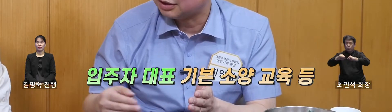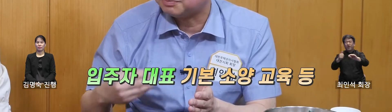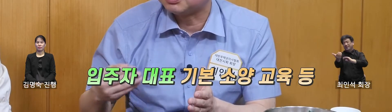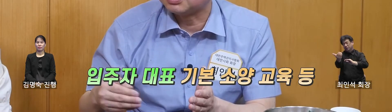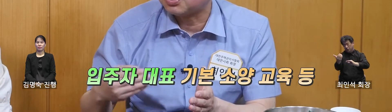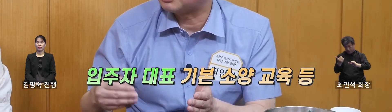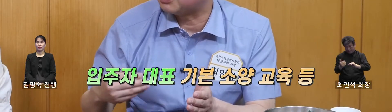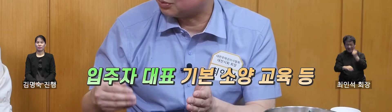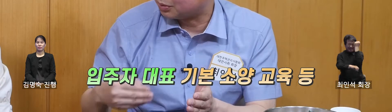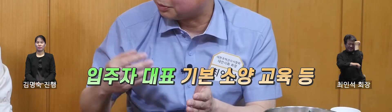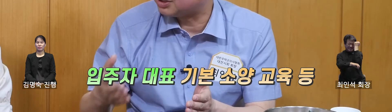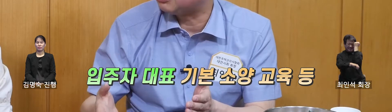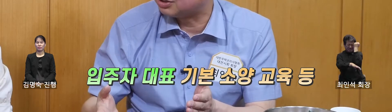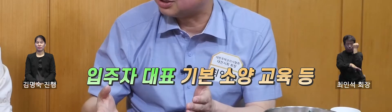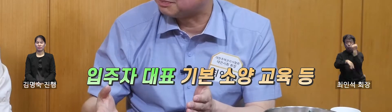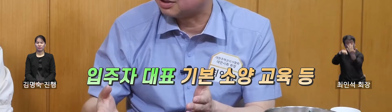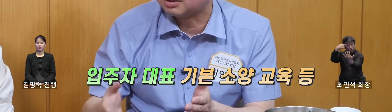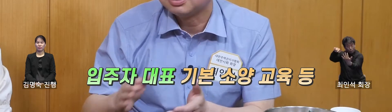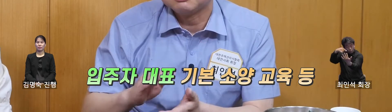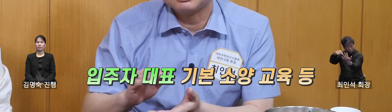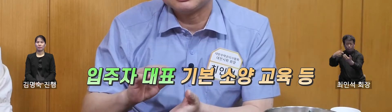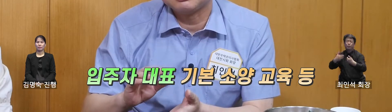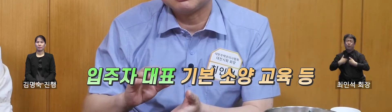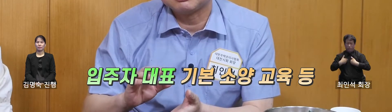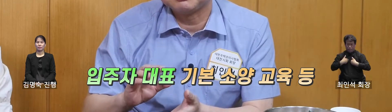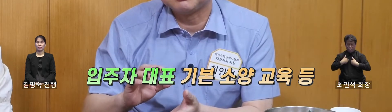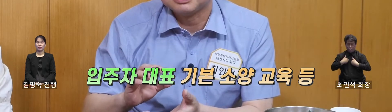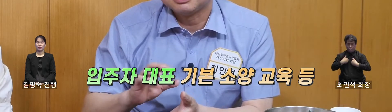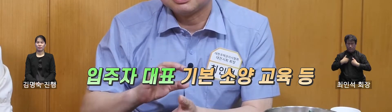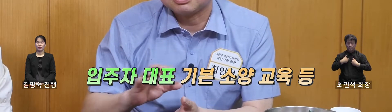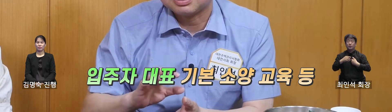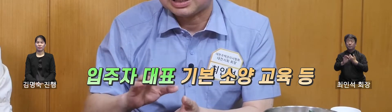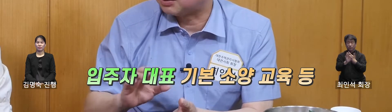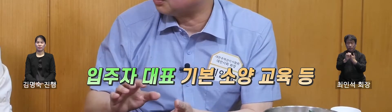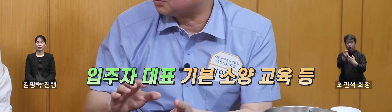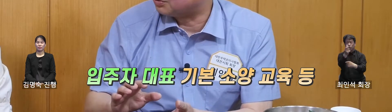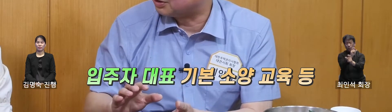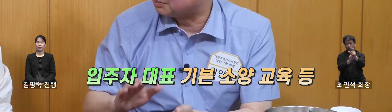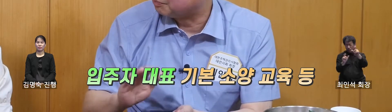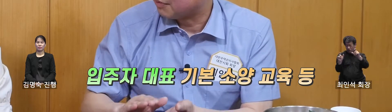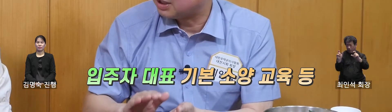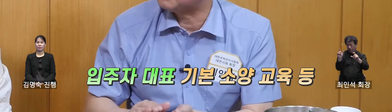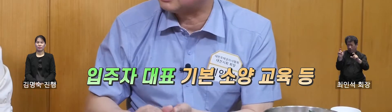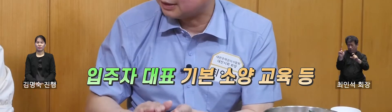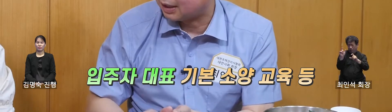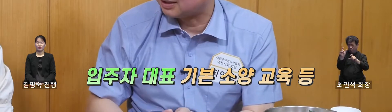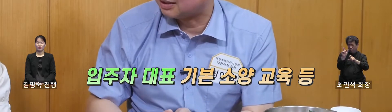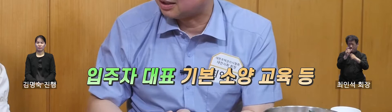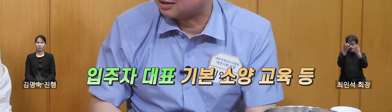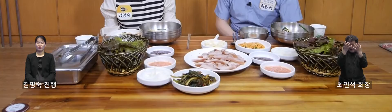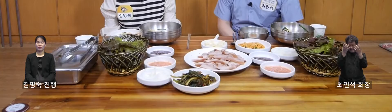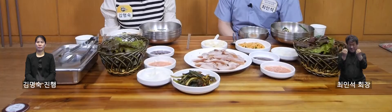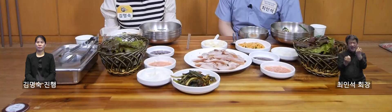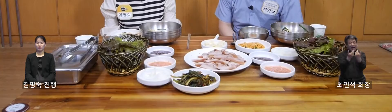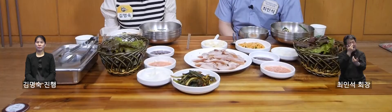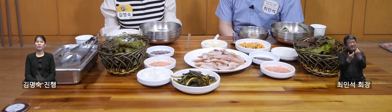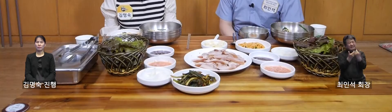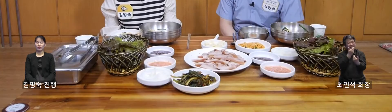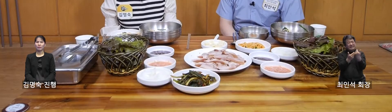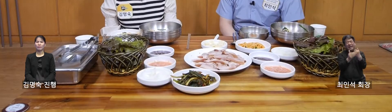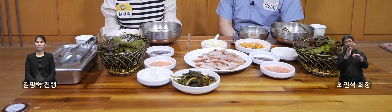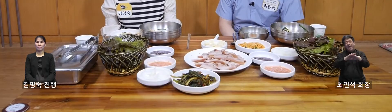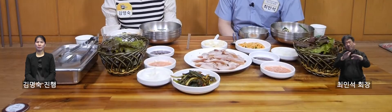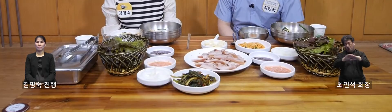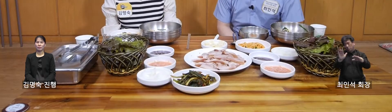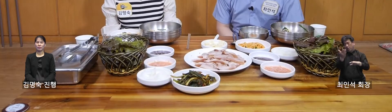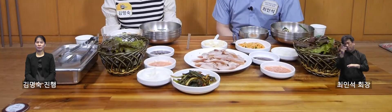전에 기본적인 소양 교육도 좀 시킬 수 있으면 훨씬 더 좀 그런 갈등 요소들이 좀 해소가 되지 않겠나 이렇게 생각을 하고